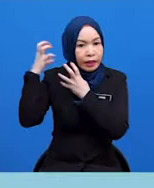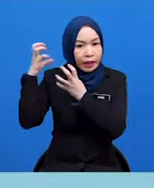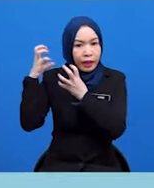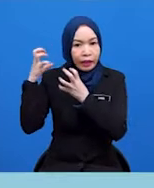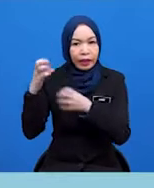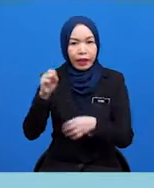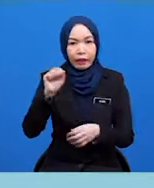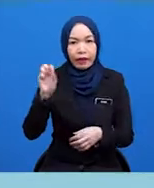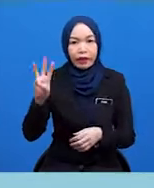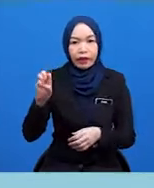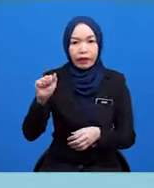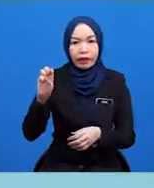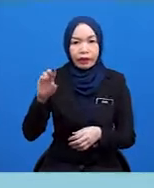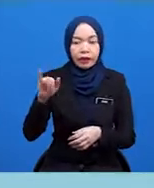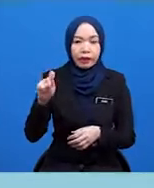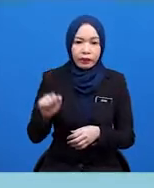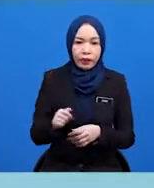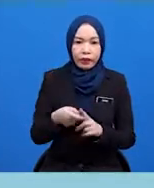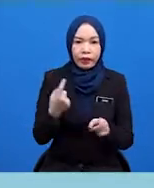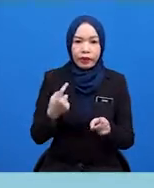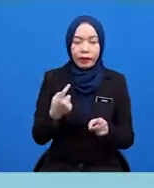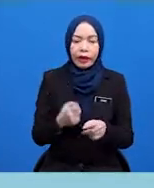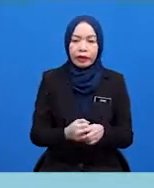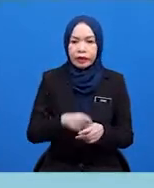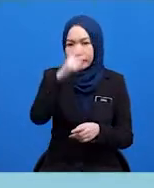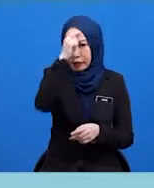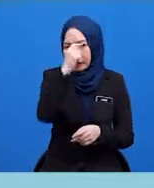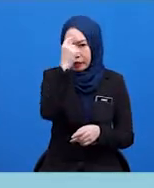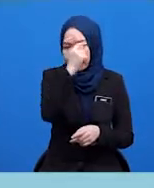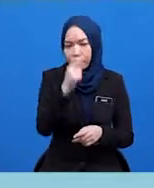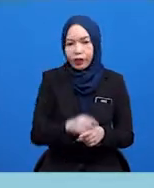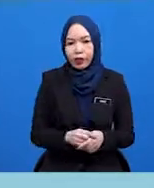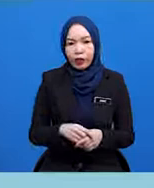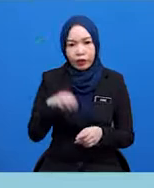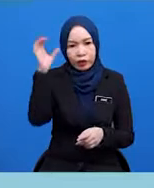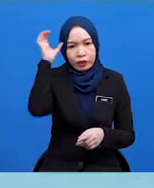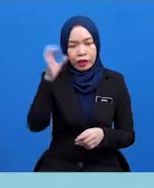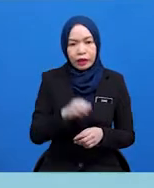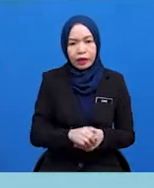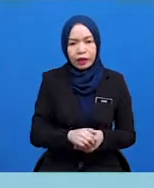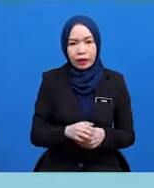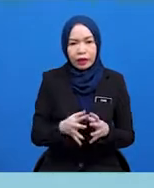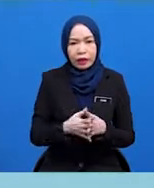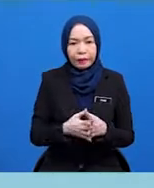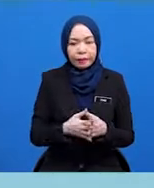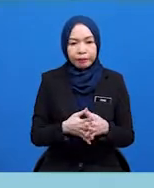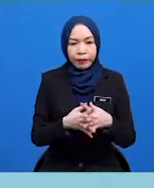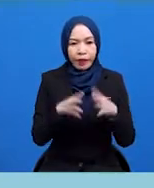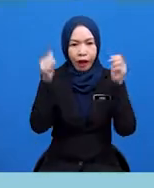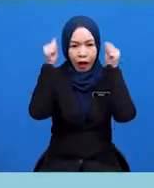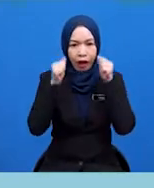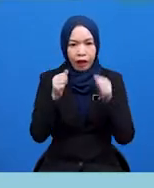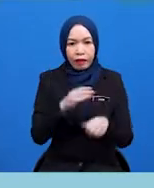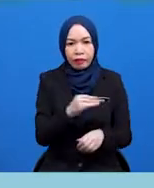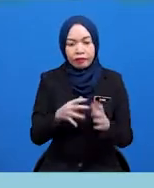Amerika Syarikat, Jepun, China dan negara-negara Arab yang mempunyai nilai mata wang yang kukuh,